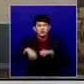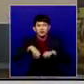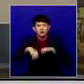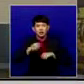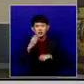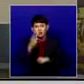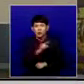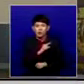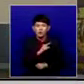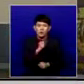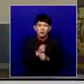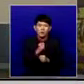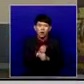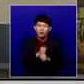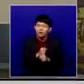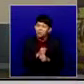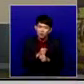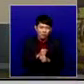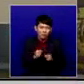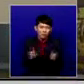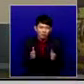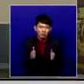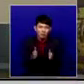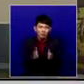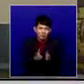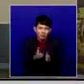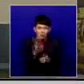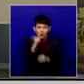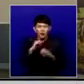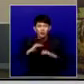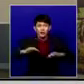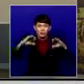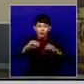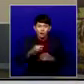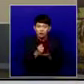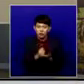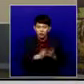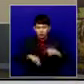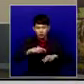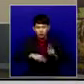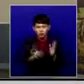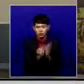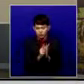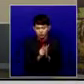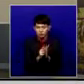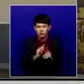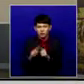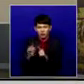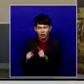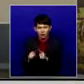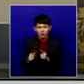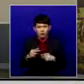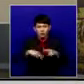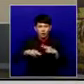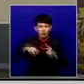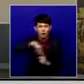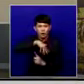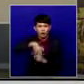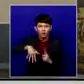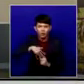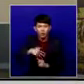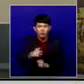าทจะเล็กลงเรื่อยๆในประเทศจีนรัฐบาลเพียงดูแลกฎกติกาและอำนวยความสะดวกสิ่งแวดล้อมความมั่นคงไม่ใ